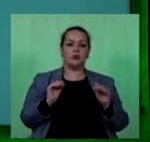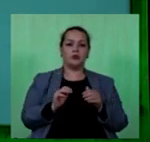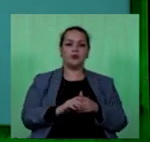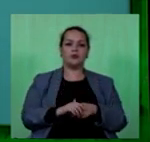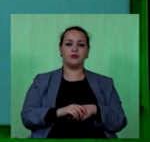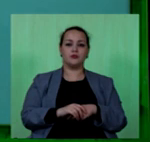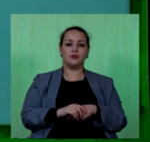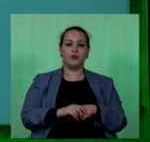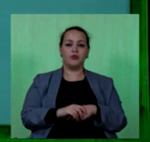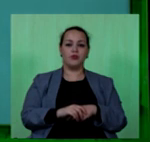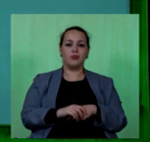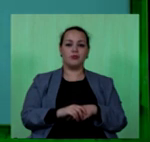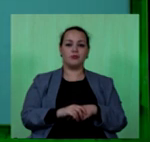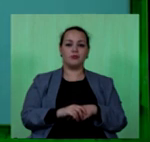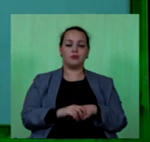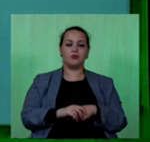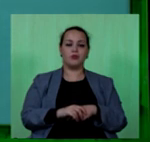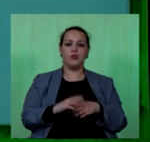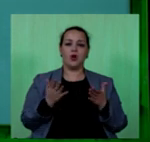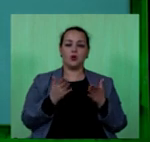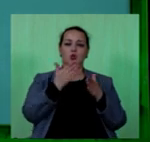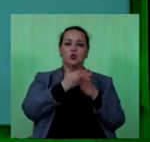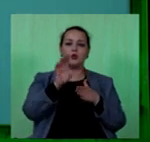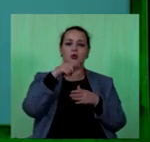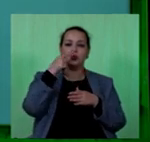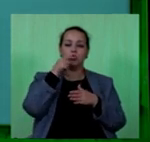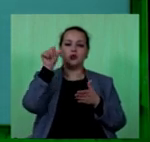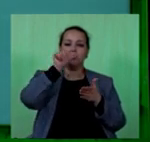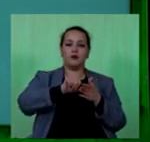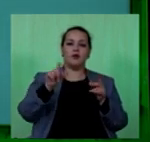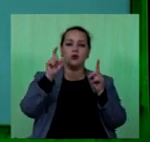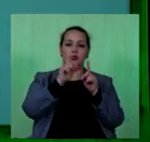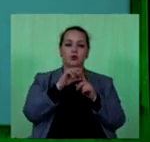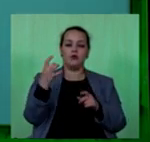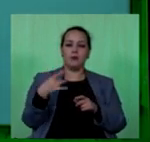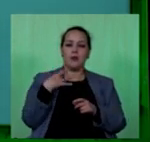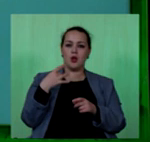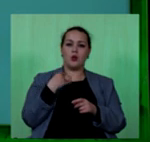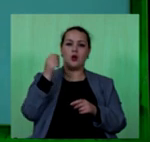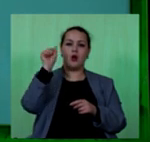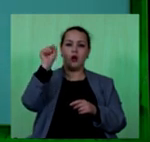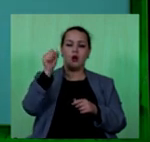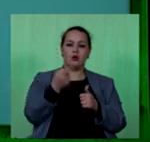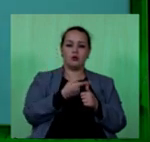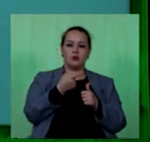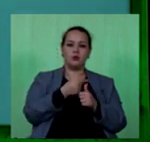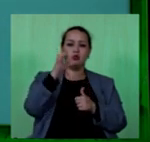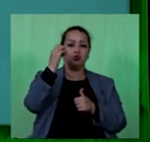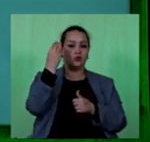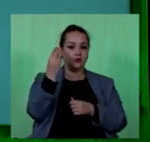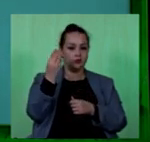думаем ребята какой частью речи является слово белую а именем существительным